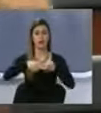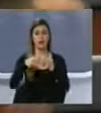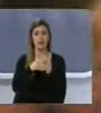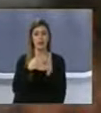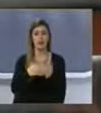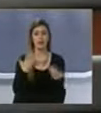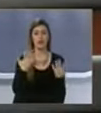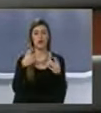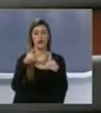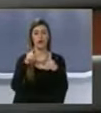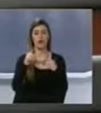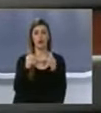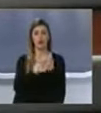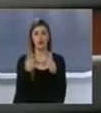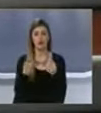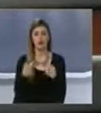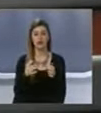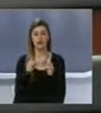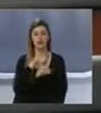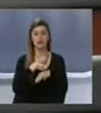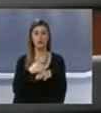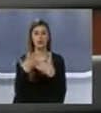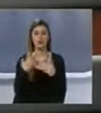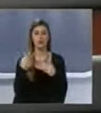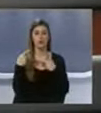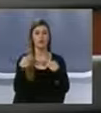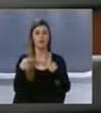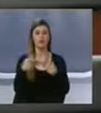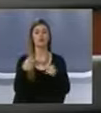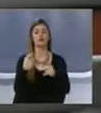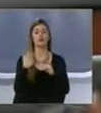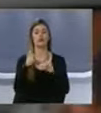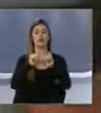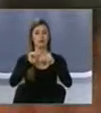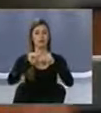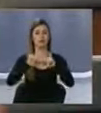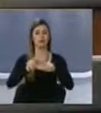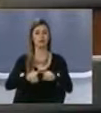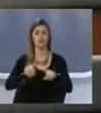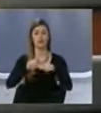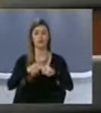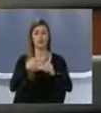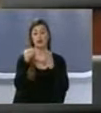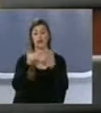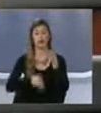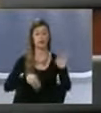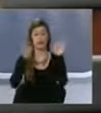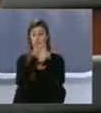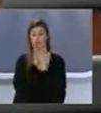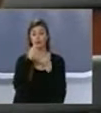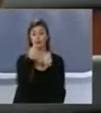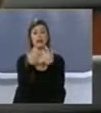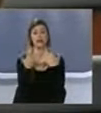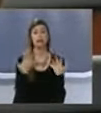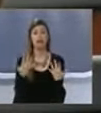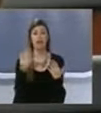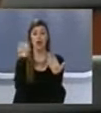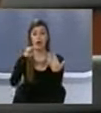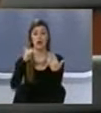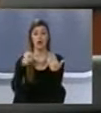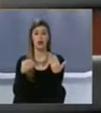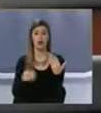mjekësore, pajisje mjekësore, inventar medicinal dhe administrativ, nuk janë kërkon të cekuna shifrat se sot do të kushtojnë